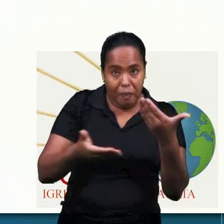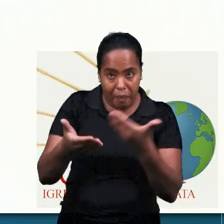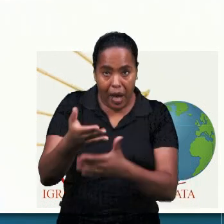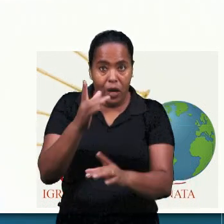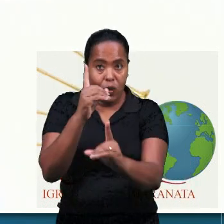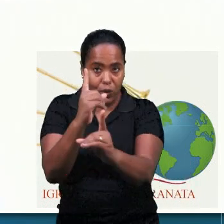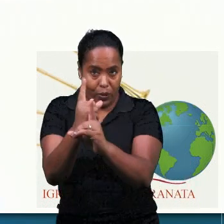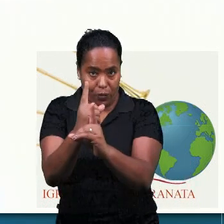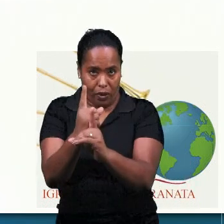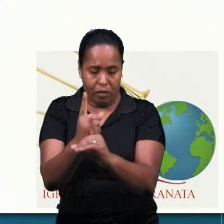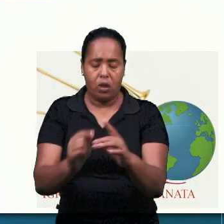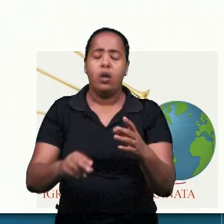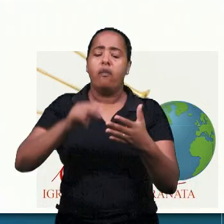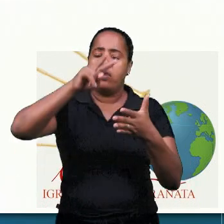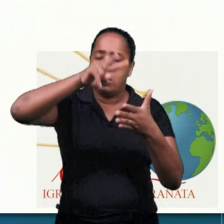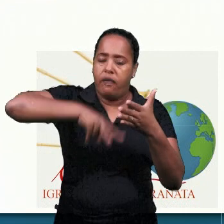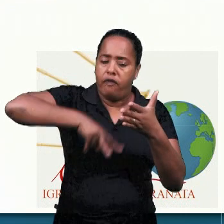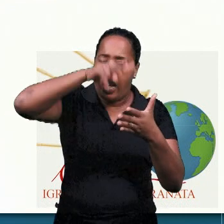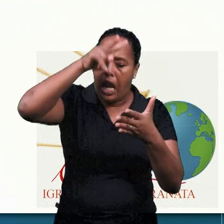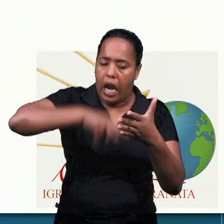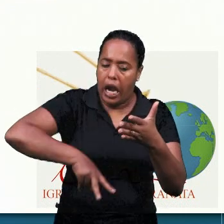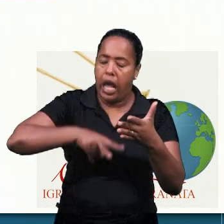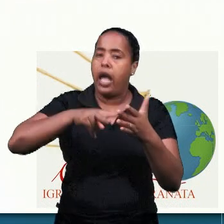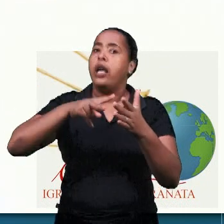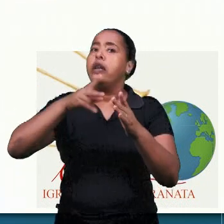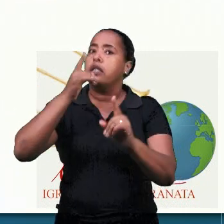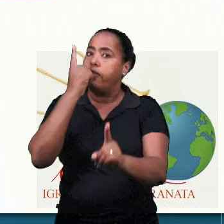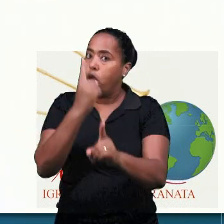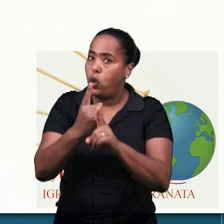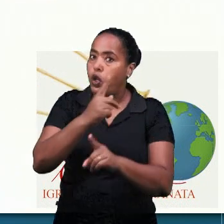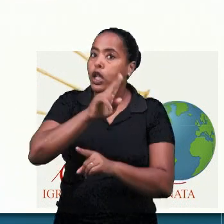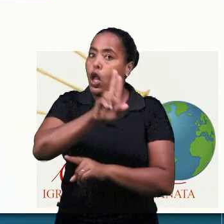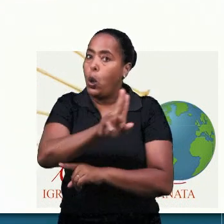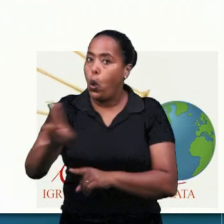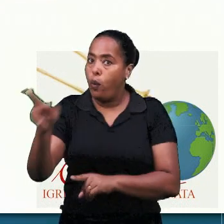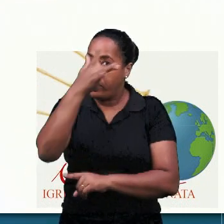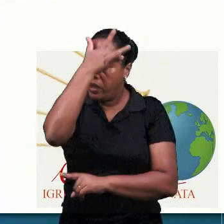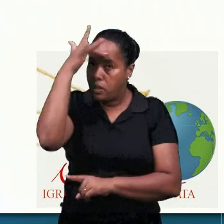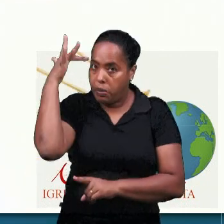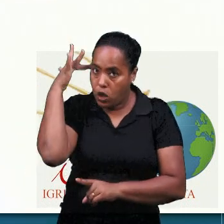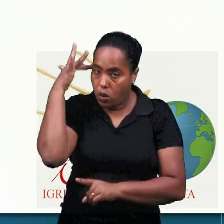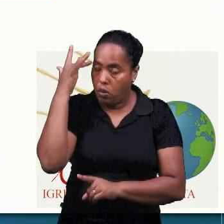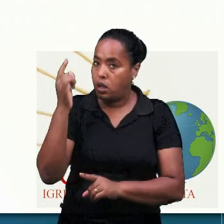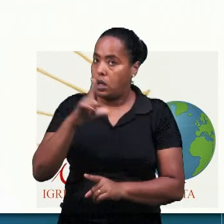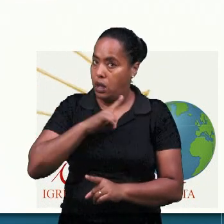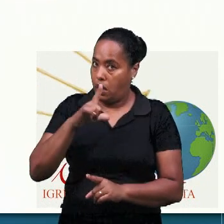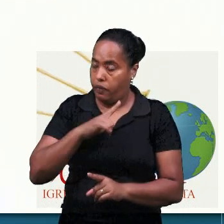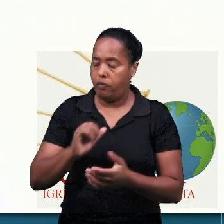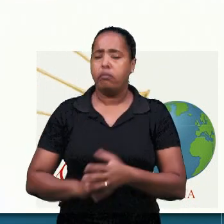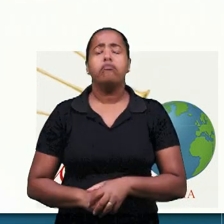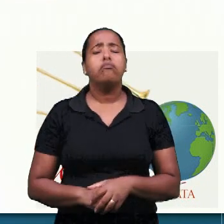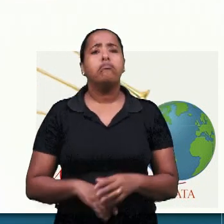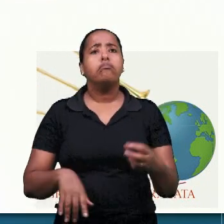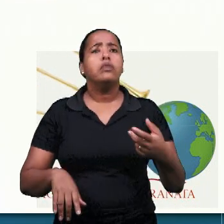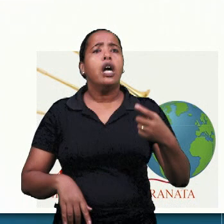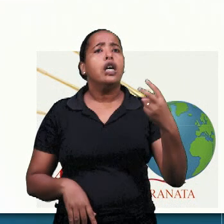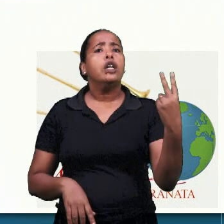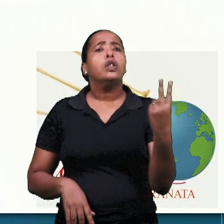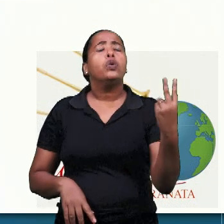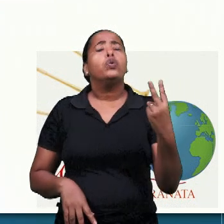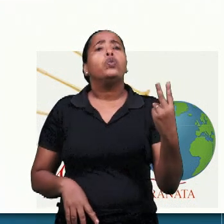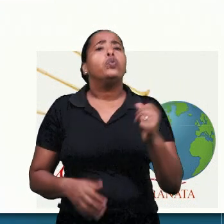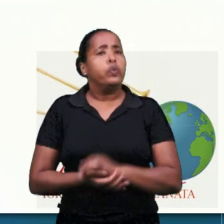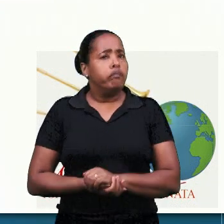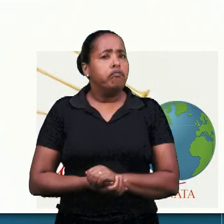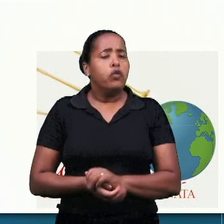noms. Naturellement, dans la lecture, vous allez retrouver les noms des participants de cette rencontre. Deuxièmement, vers